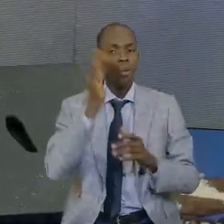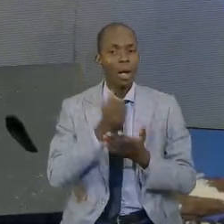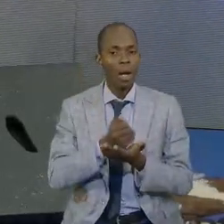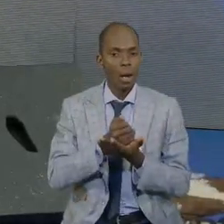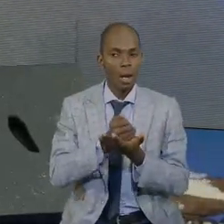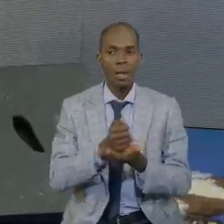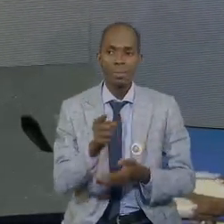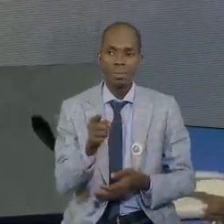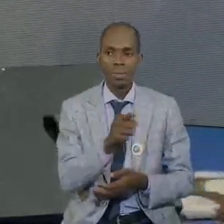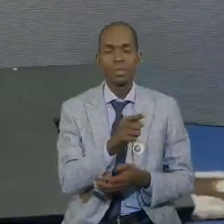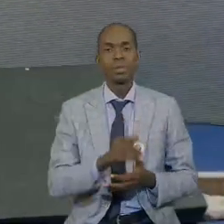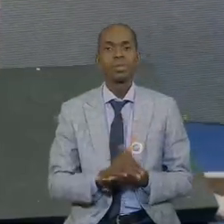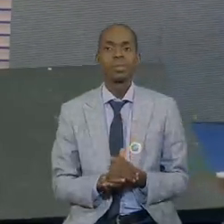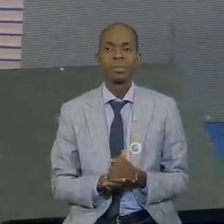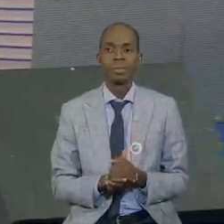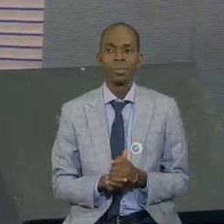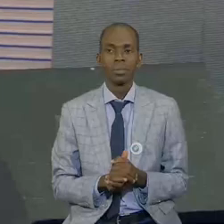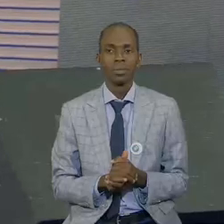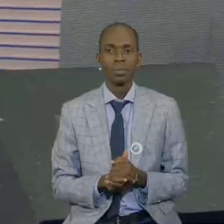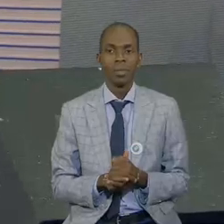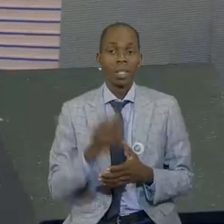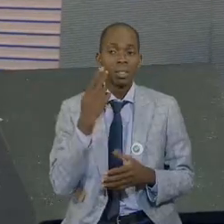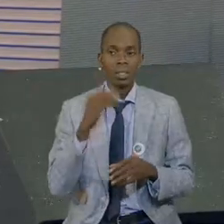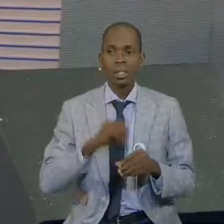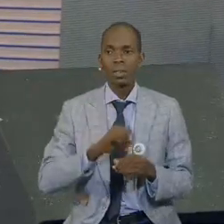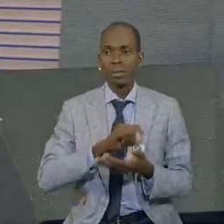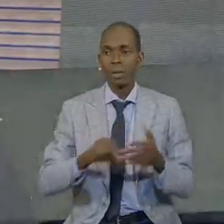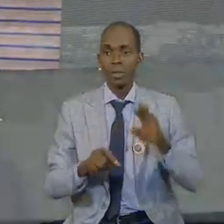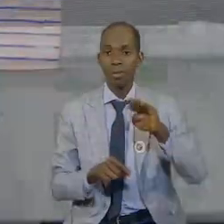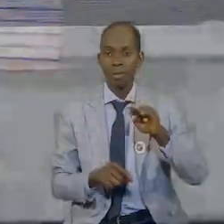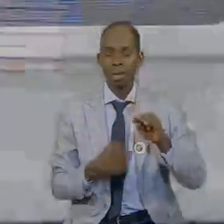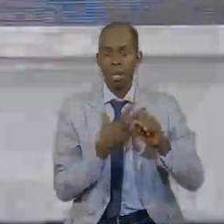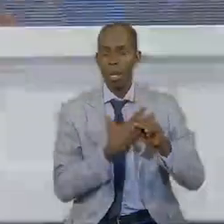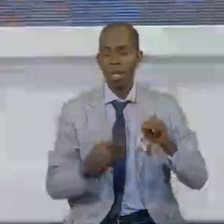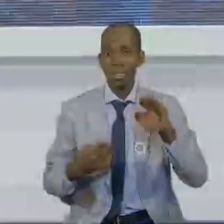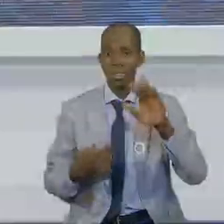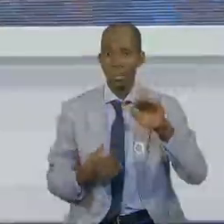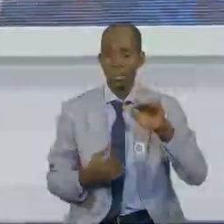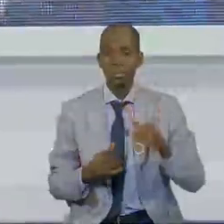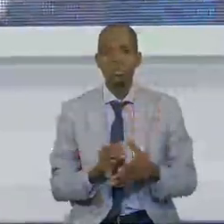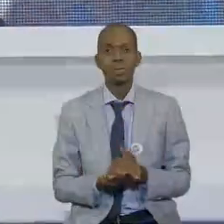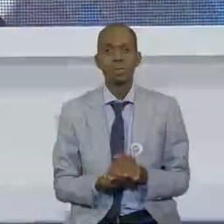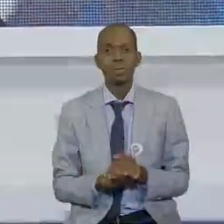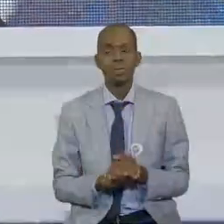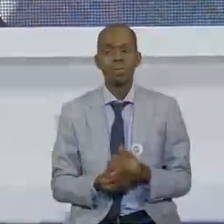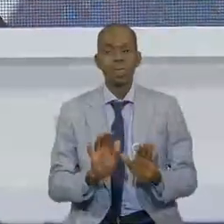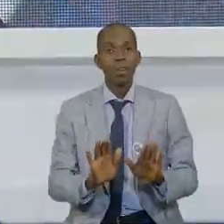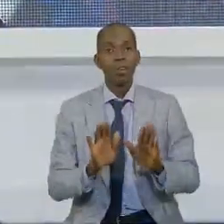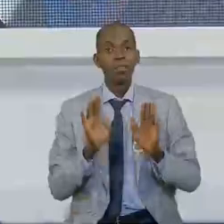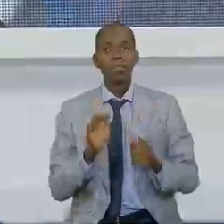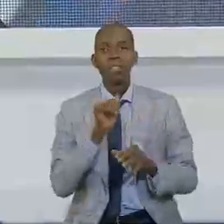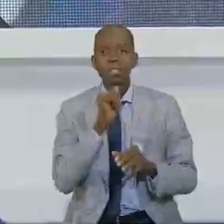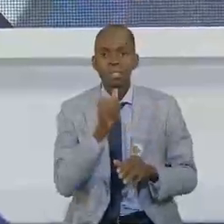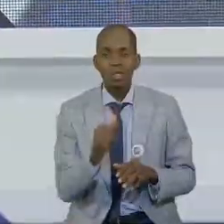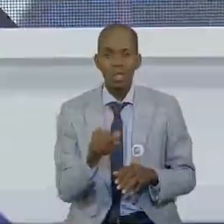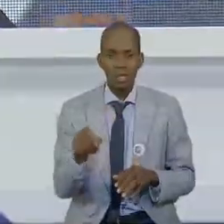crains rien, je viens à ton secours. Look at verse 14 and verse 15. Verset 14 et 15. Fear not, thou